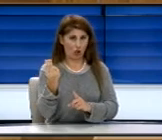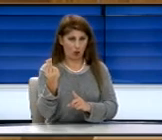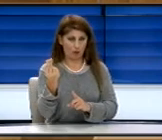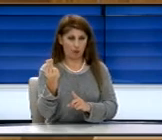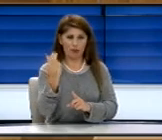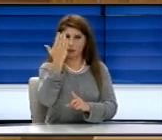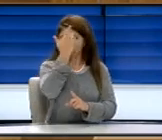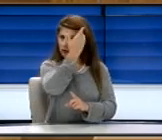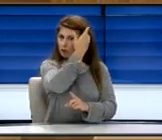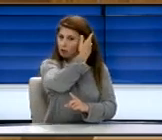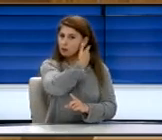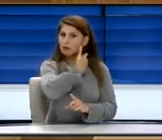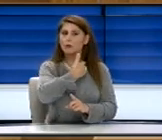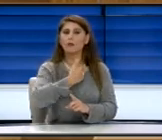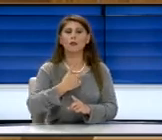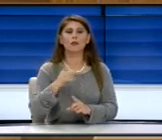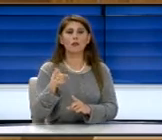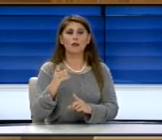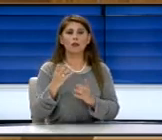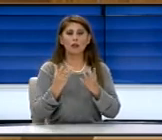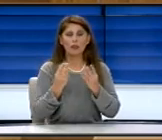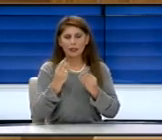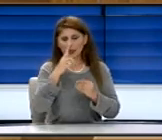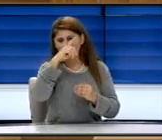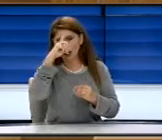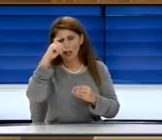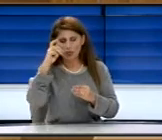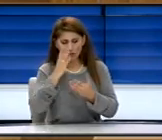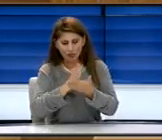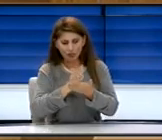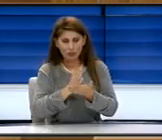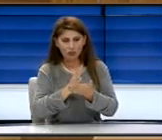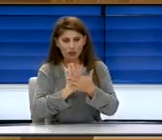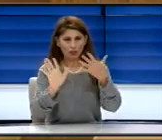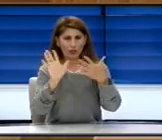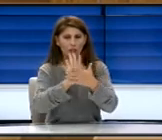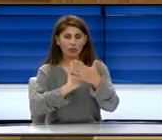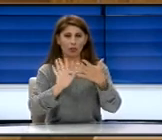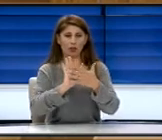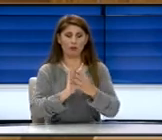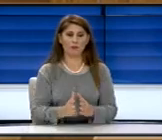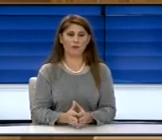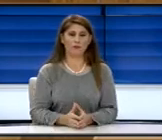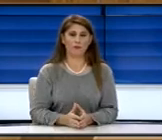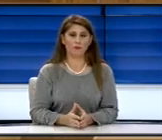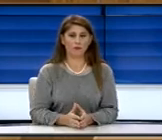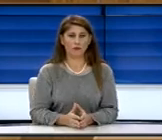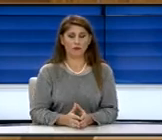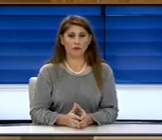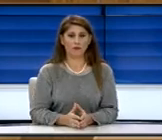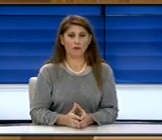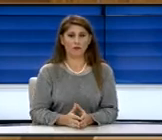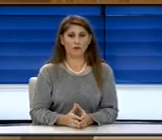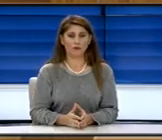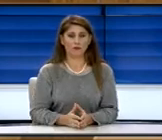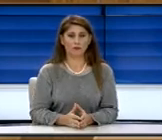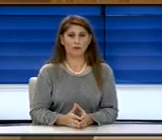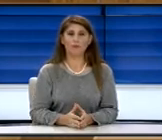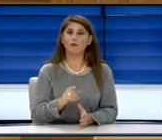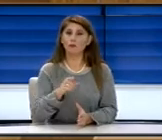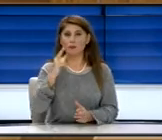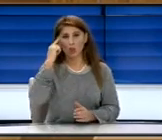είναι εξαιρετικά δυσδιάκριτα και συγχεχημένα. Θα πω και παρακάτω. Αυτός κατά τη